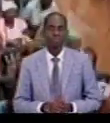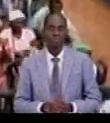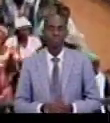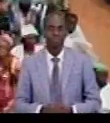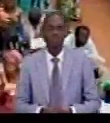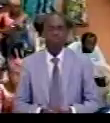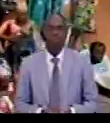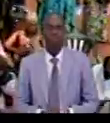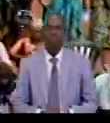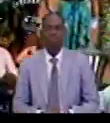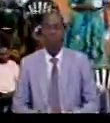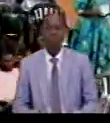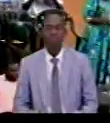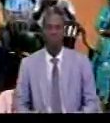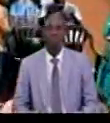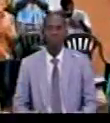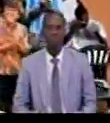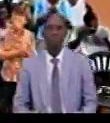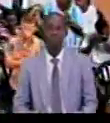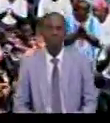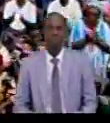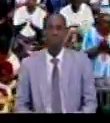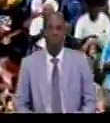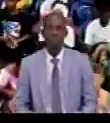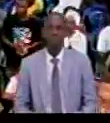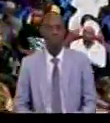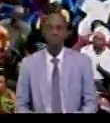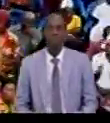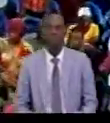merveilleux, roi de gloire et de majesté.